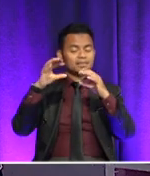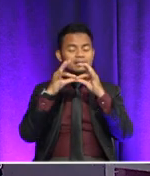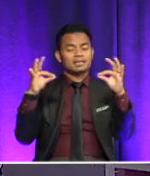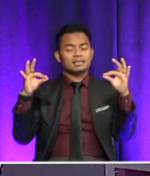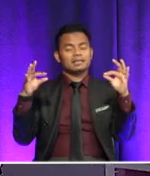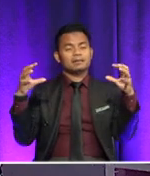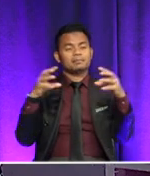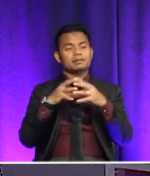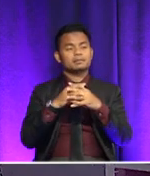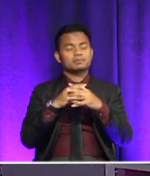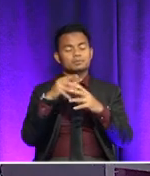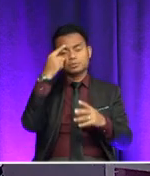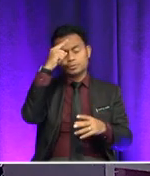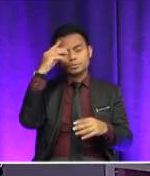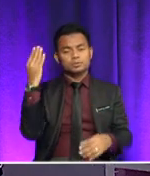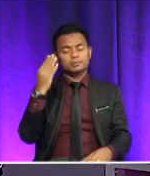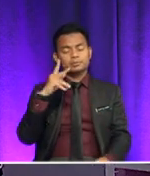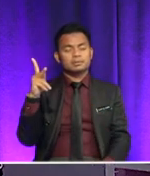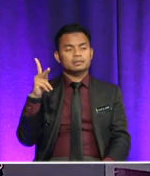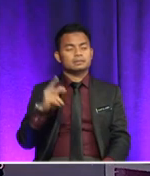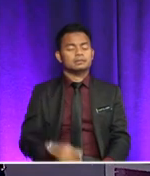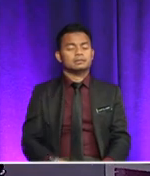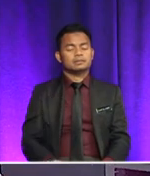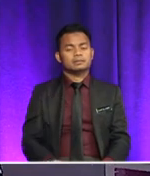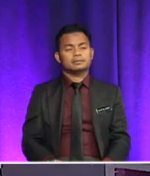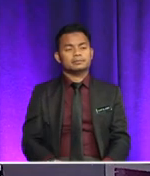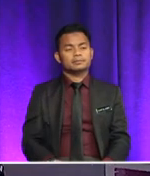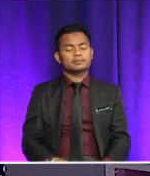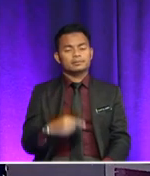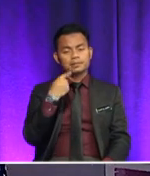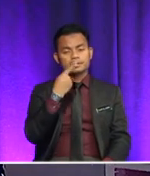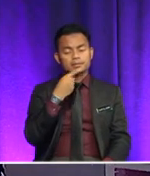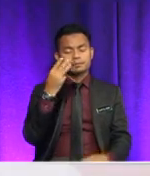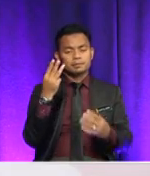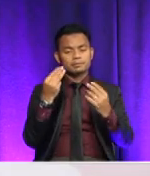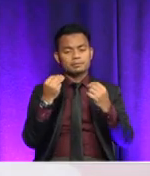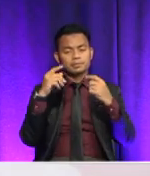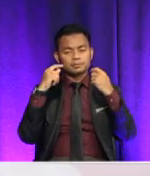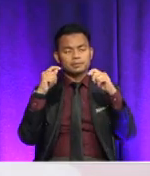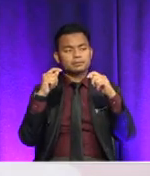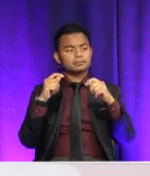dengan konteks dan situasi siapa Nak coba